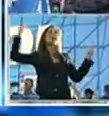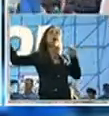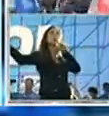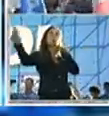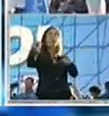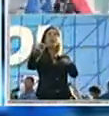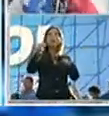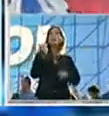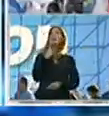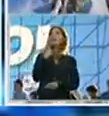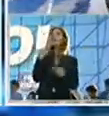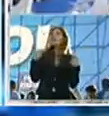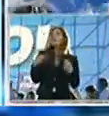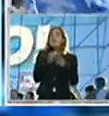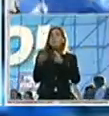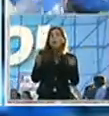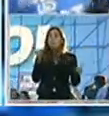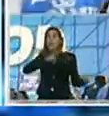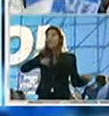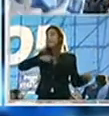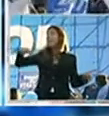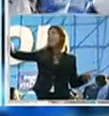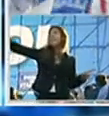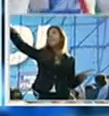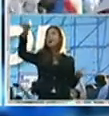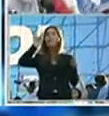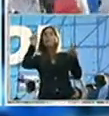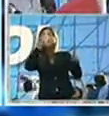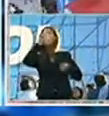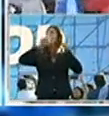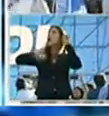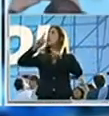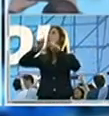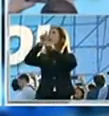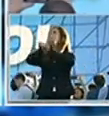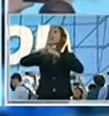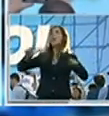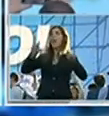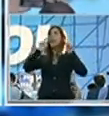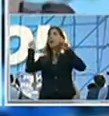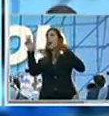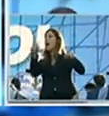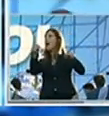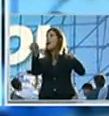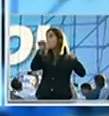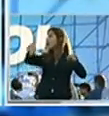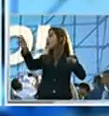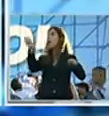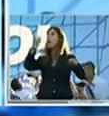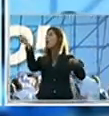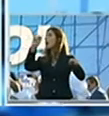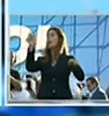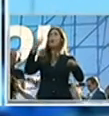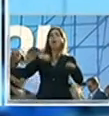Io credo che ci sarà una correzione di rotta, in parte è stata già annunciata, intanto sulla vicenda europea. Salvini ha già detto che l'euro